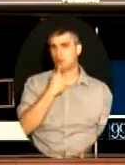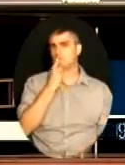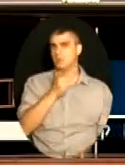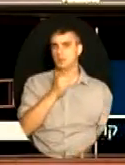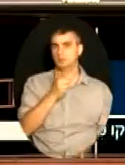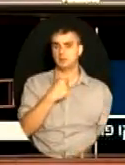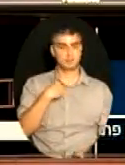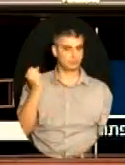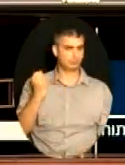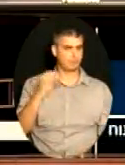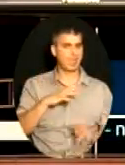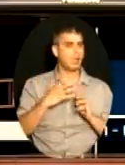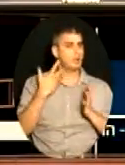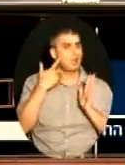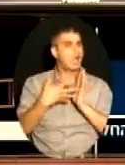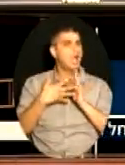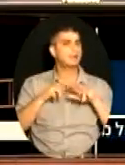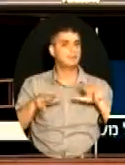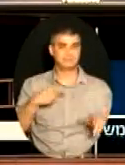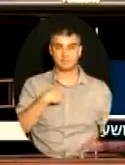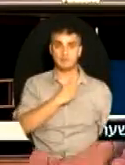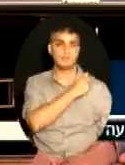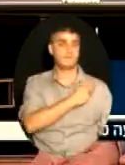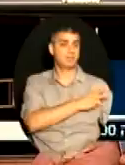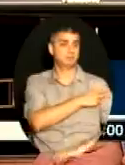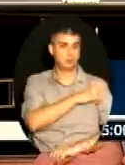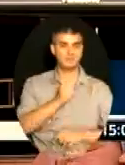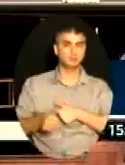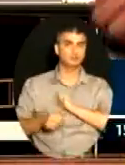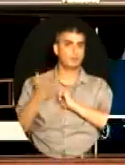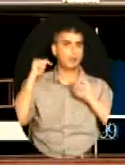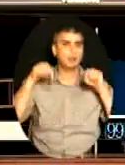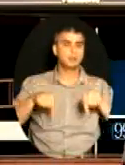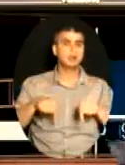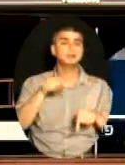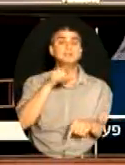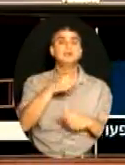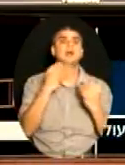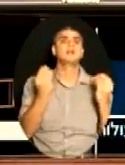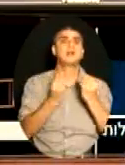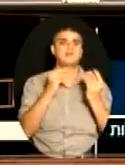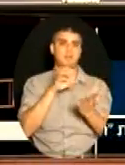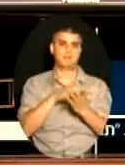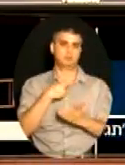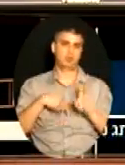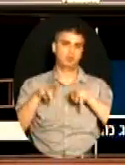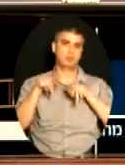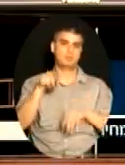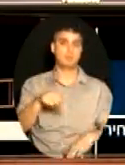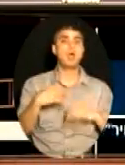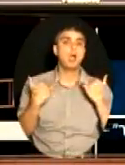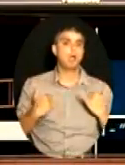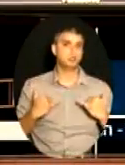לך, אני בא עכשיו מערכת מצב אצלי במשרד, המפכ"ל ישב שם, שירות הביטחון, זה היה דבר מרכזי שאנחנו מטפלים בו.